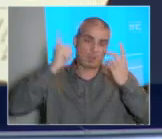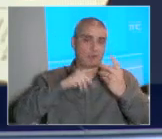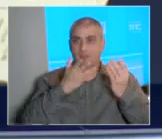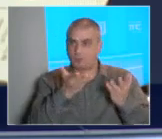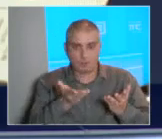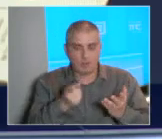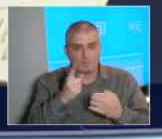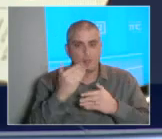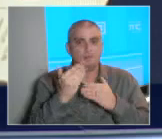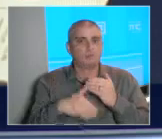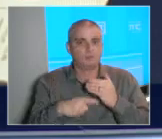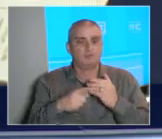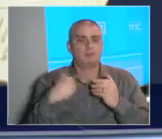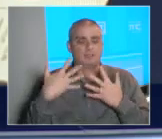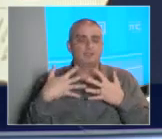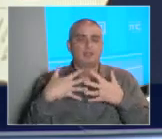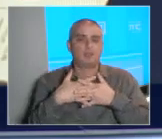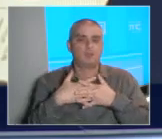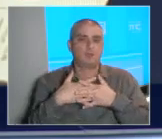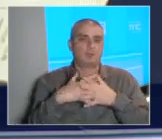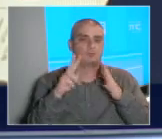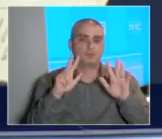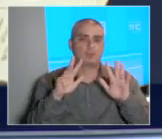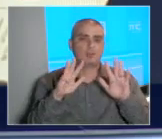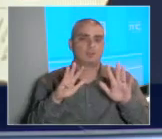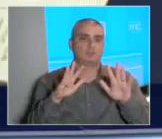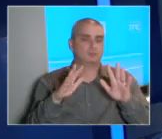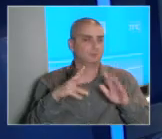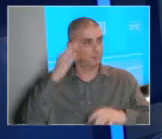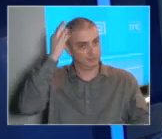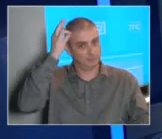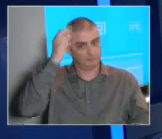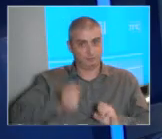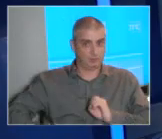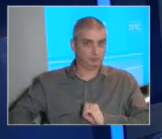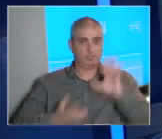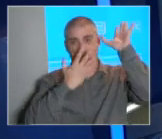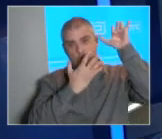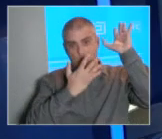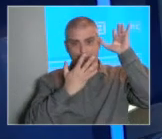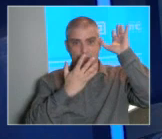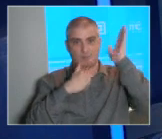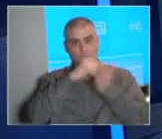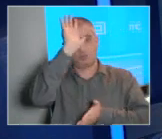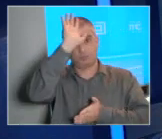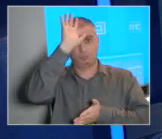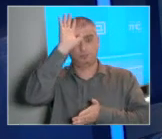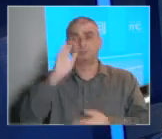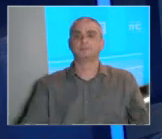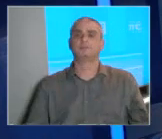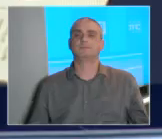לדבר הזה, אבל בסופו של דבר, יהיה חיבור, שמונה, תשעה מנדטים. אולי סתיו שפיר, זה שזרקו את המחוץ.